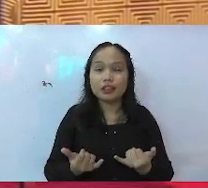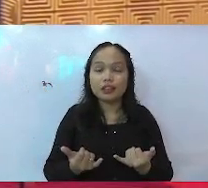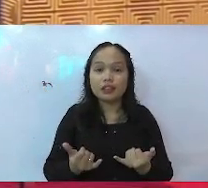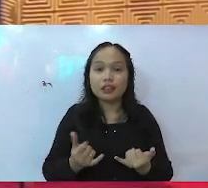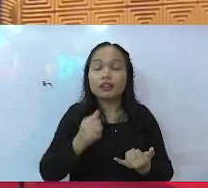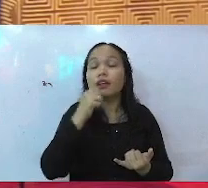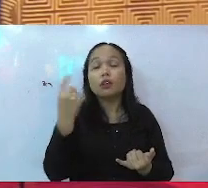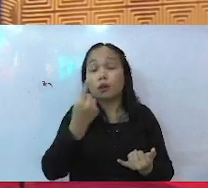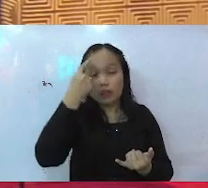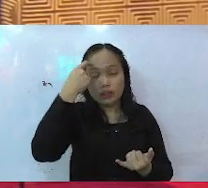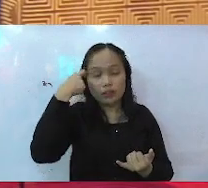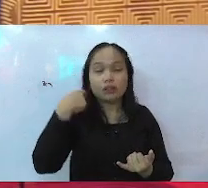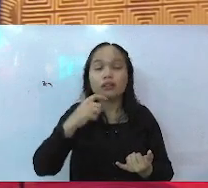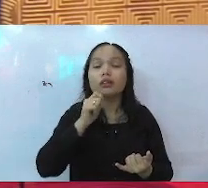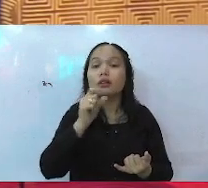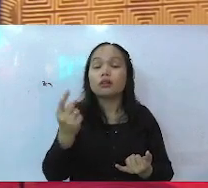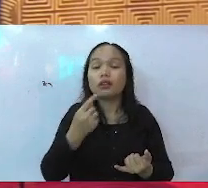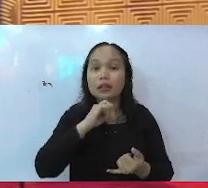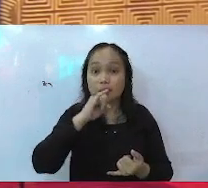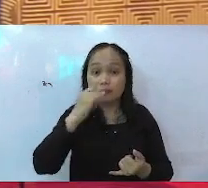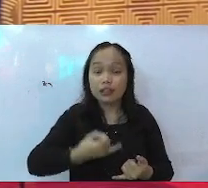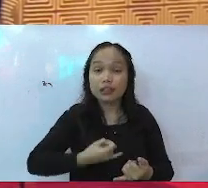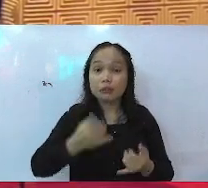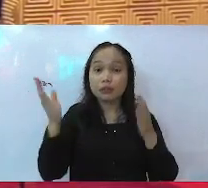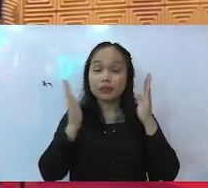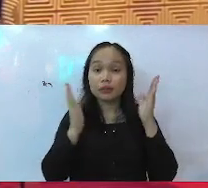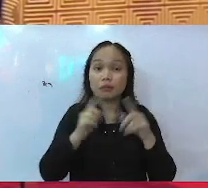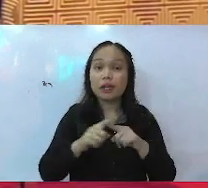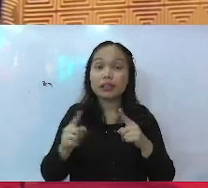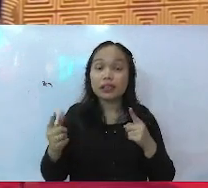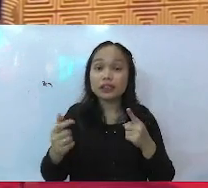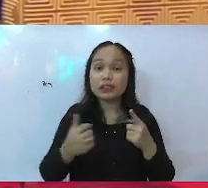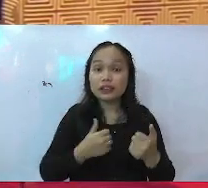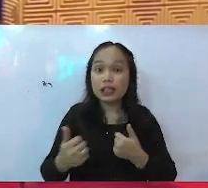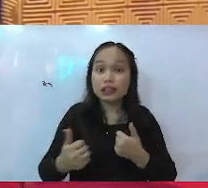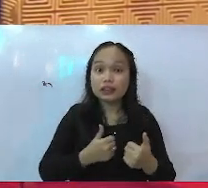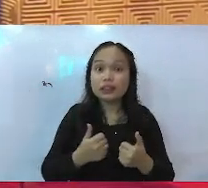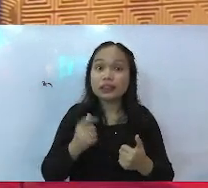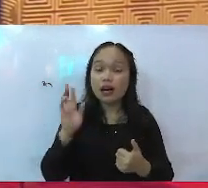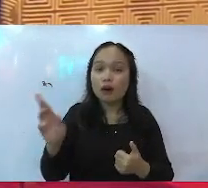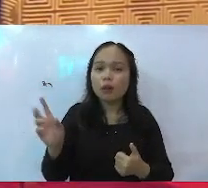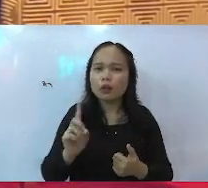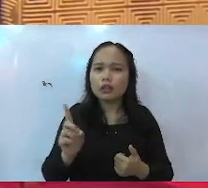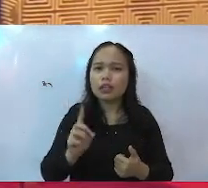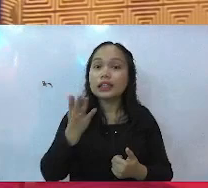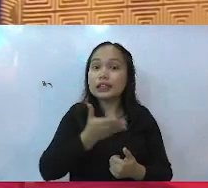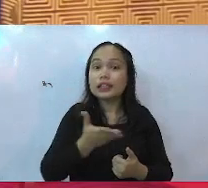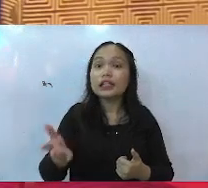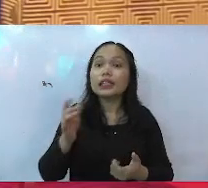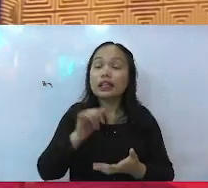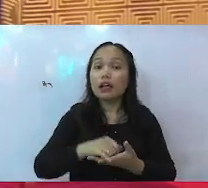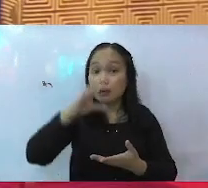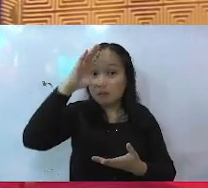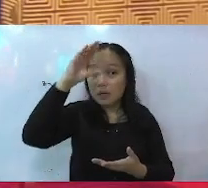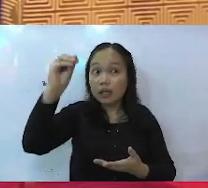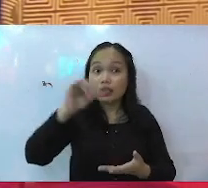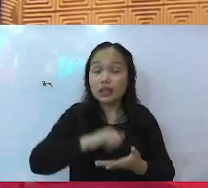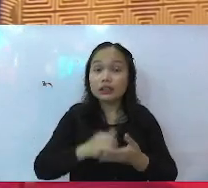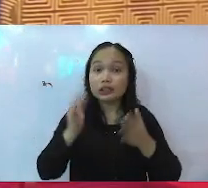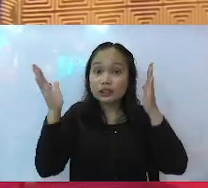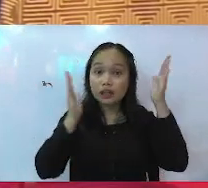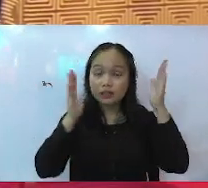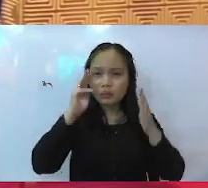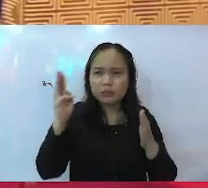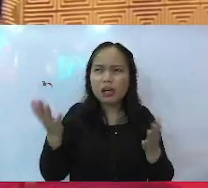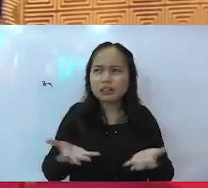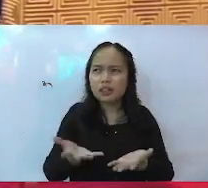mag-serve hindi lamang ang kinuman to serve but the challenge is there y that our men now serve him Nasan yung